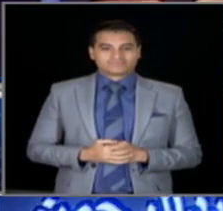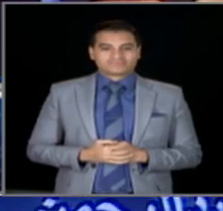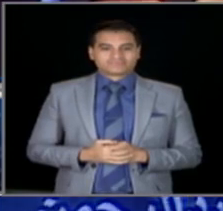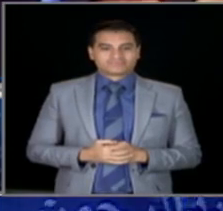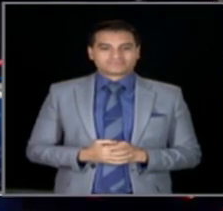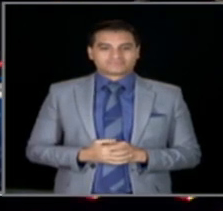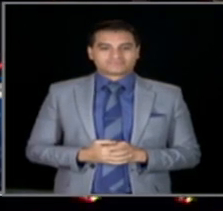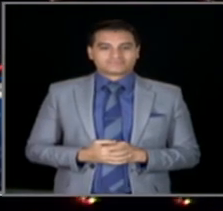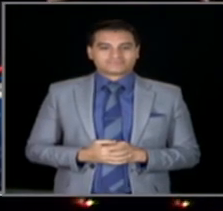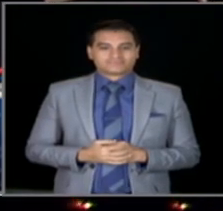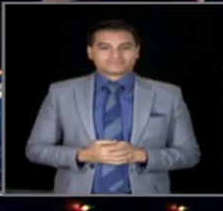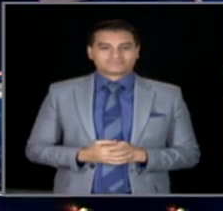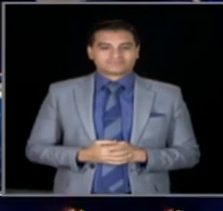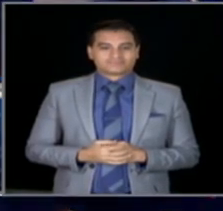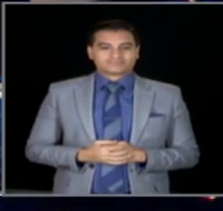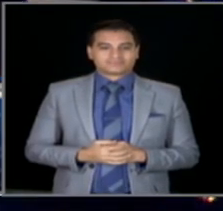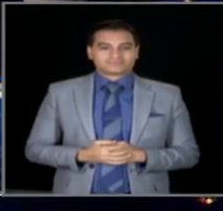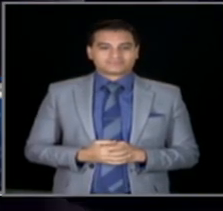خاطئة.